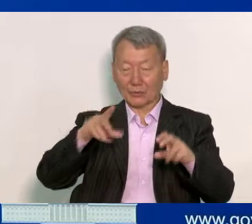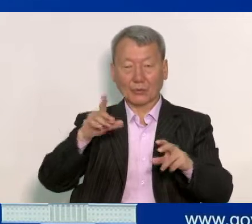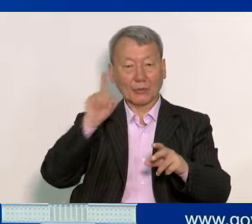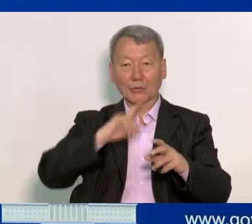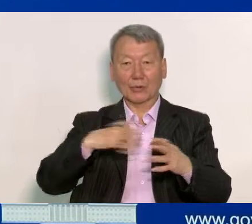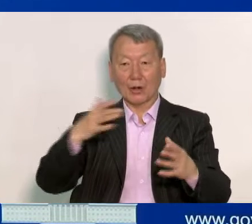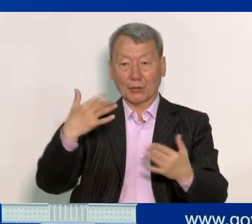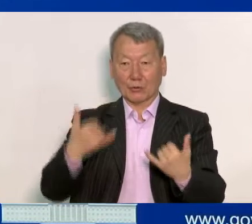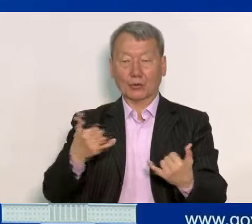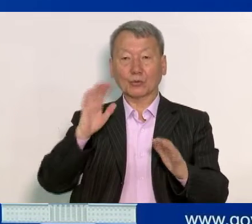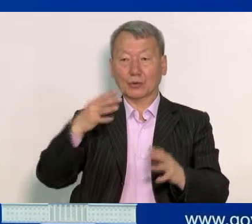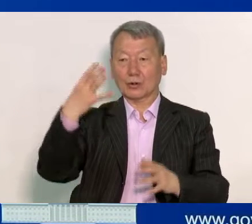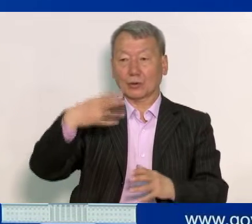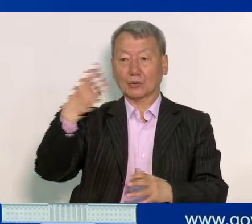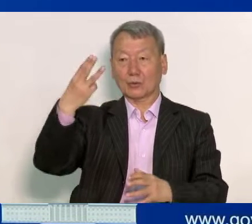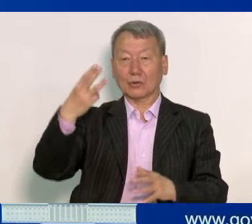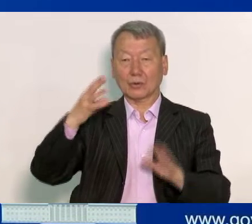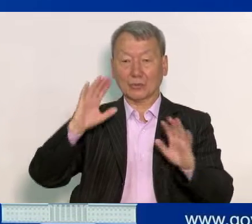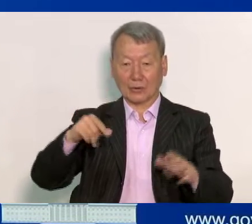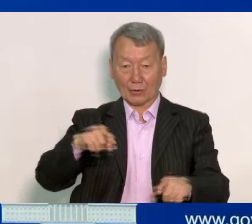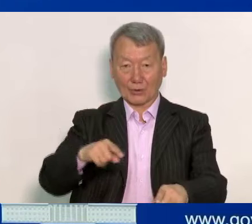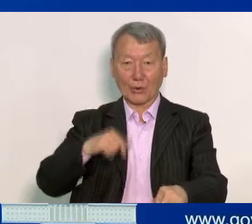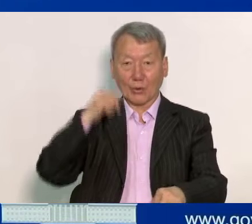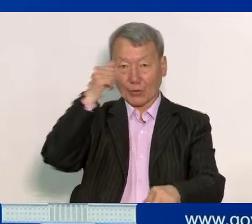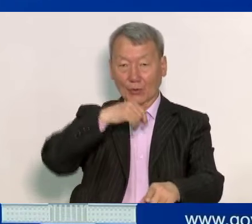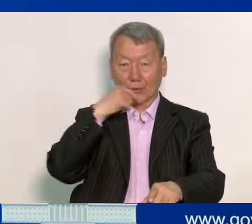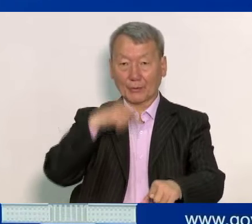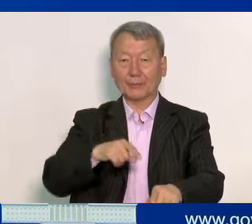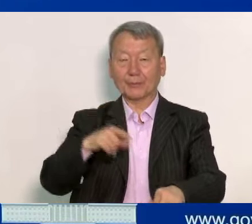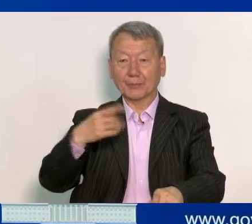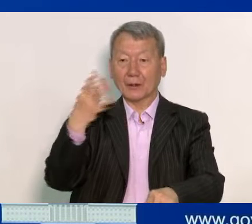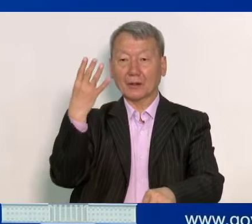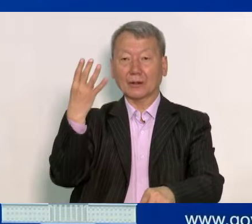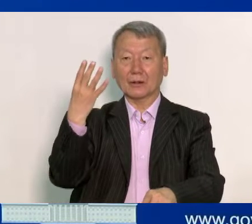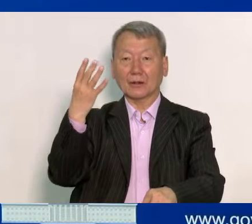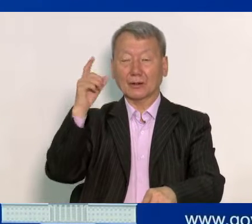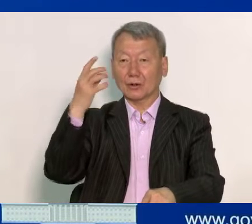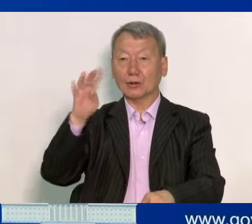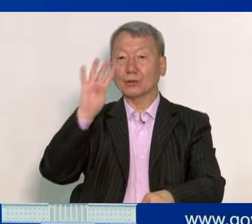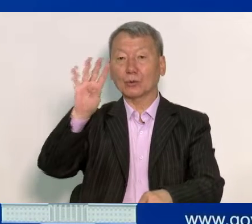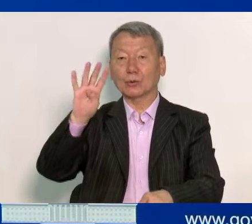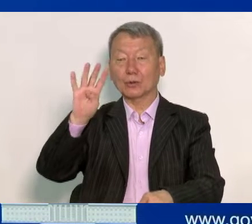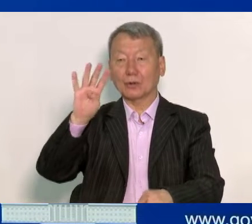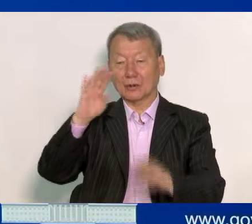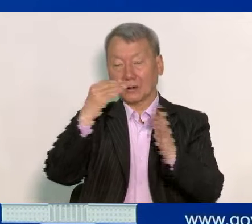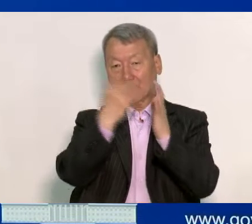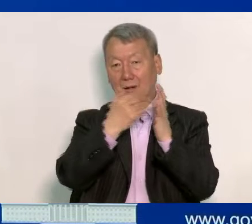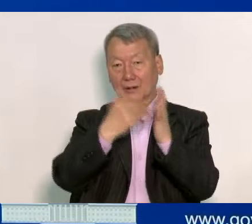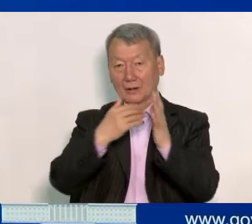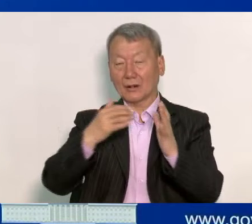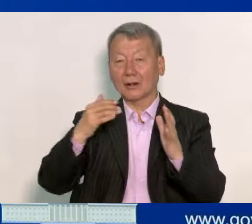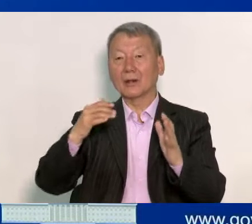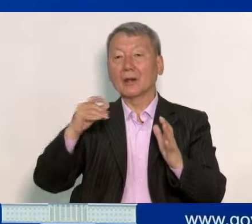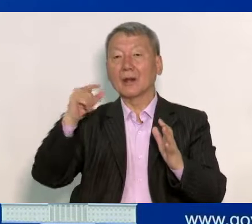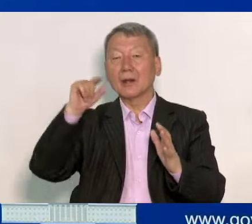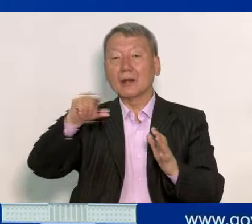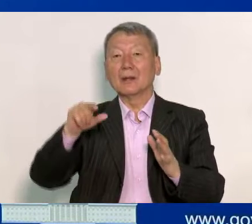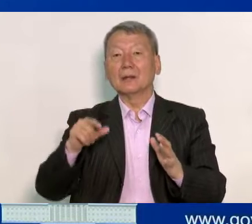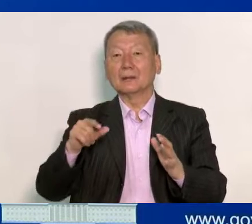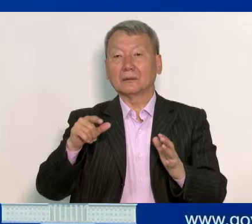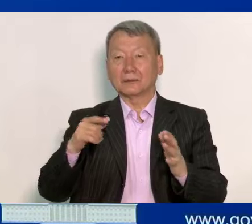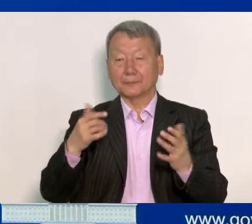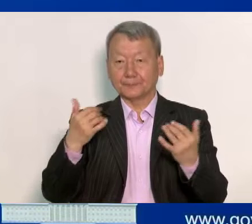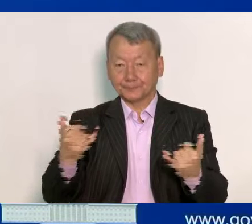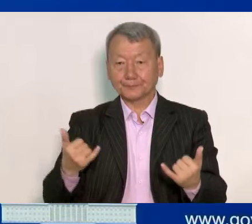өттүм, 43 пункт болду. Былтыркы жылга салыштырмалуу 4 эсе, то есть 4 пунктка аз катталды. Анан